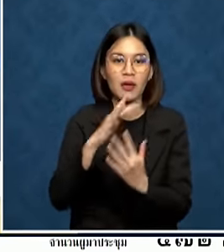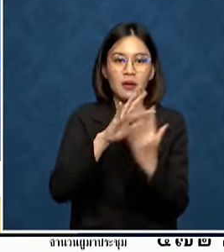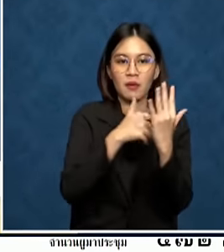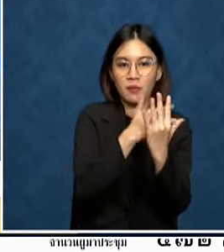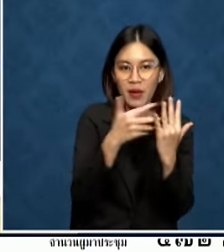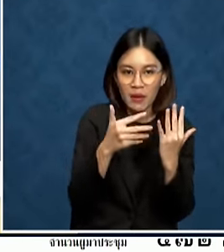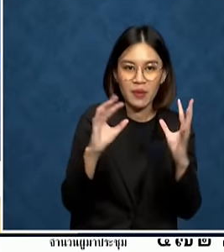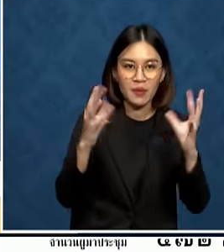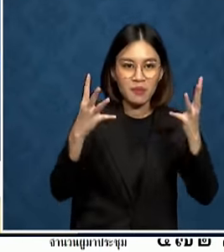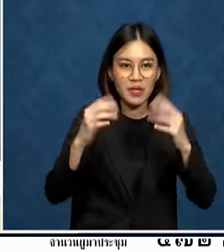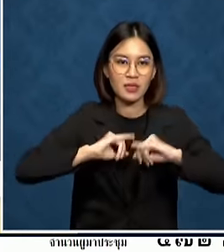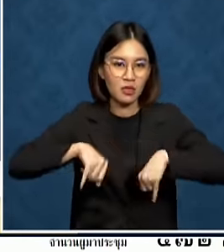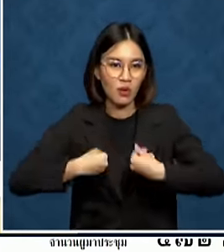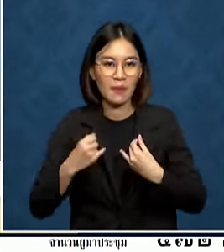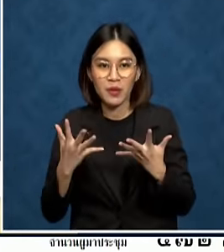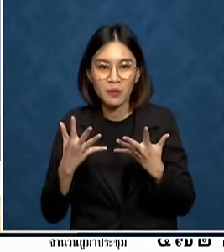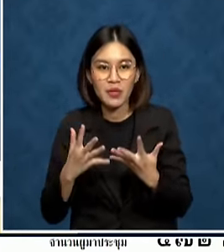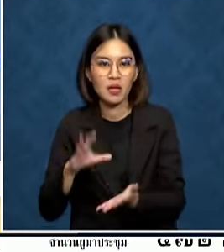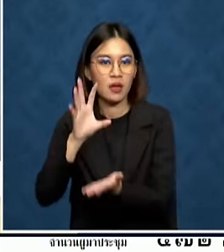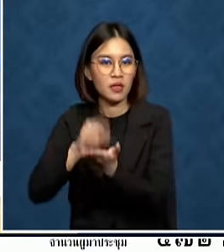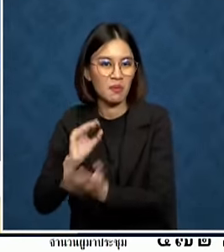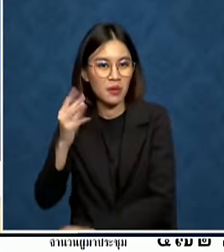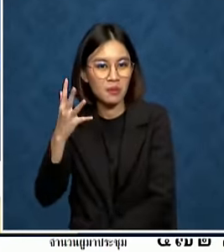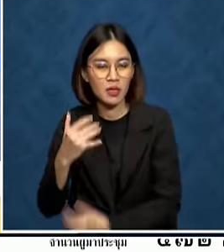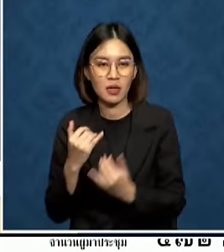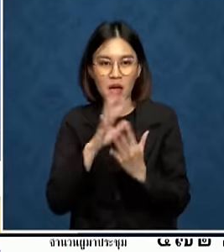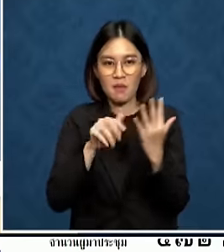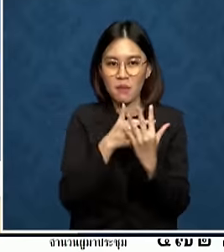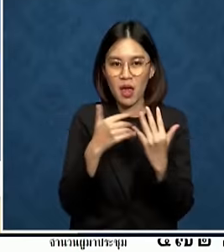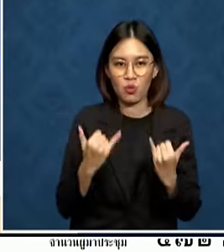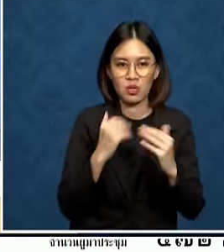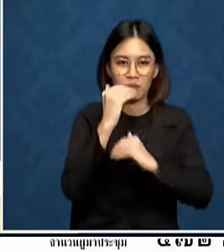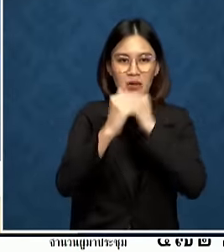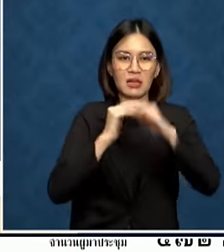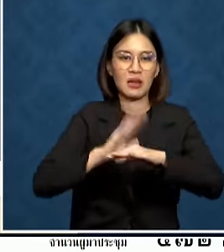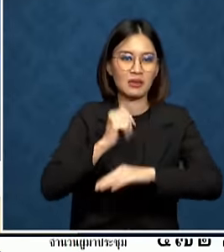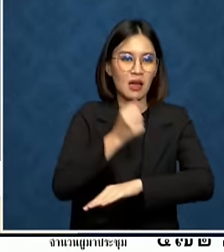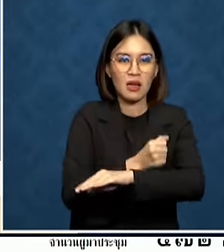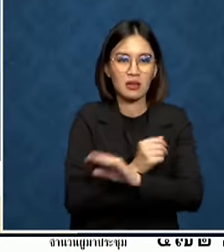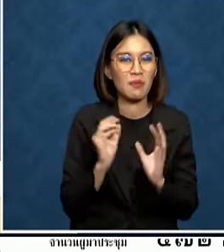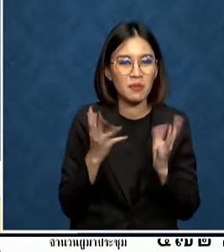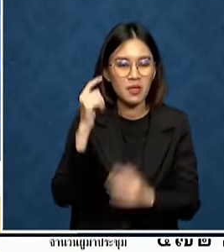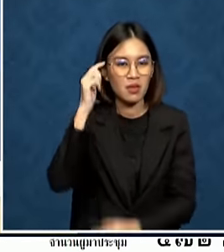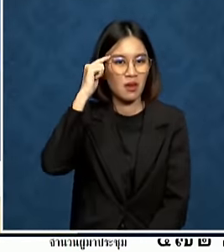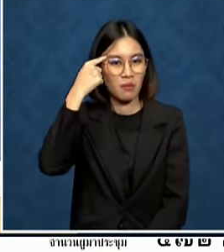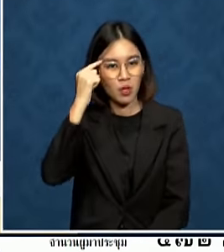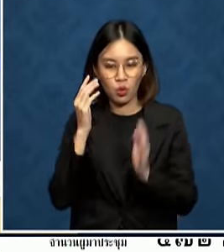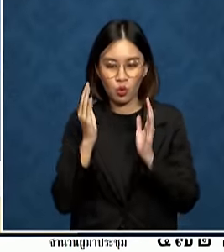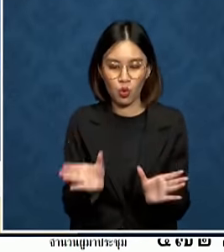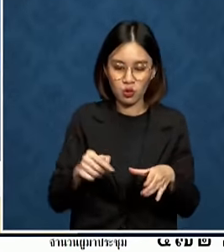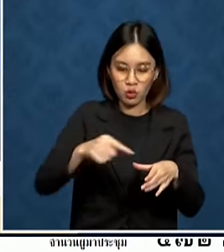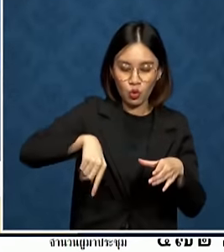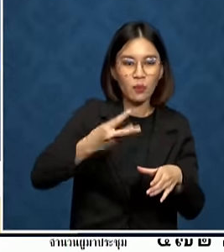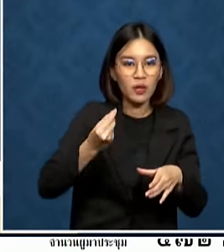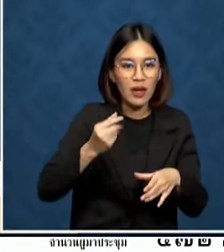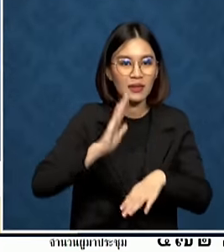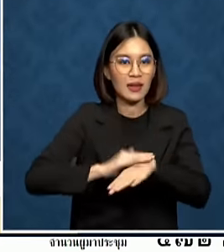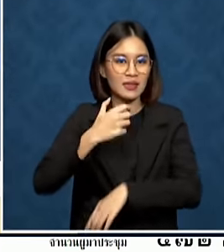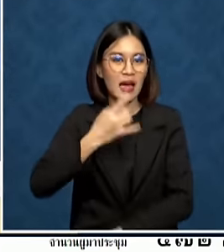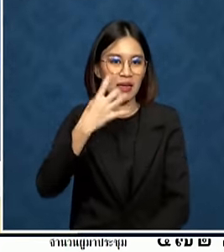ขาดเจ้าภาพขาดข้อมูลขาดแผนก่อนวันนี้ไม่มีแผนพัฒนาทักษะแรงงานครับเราไม่รู้กำลังคนเราไม่รู้ทักษะที่